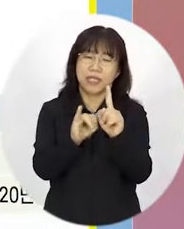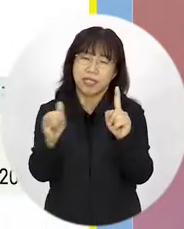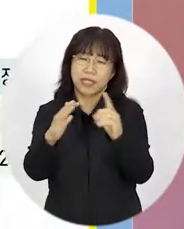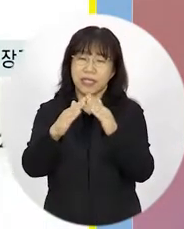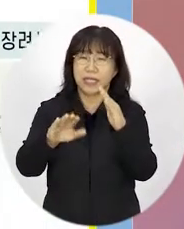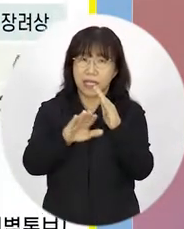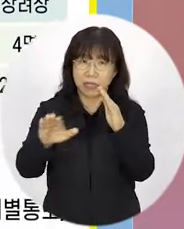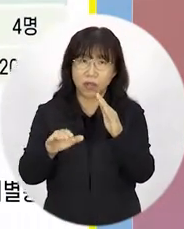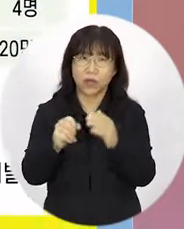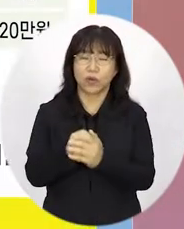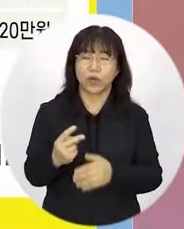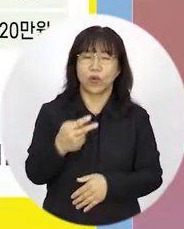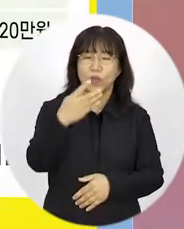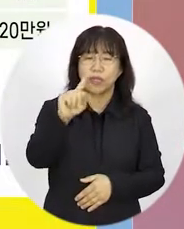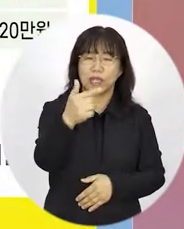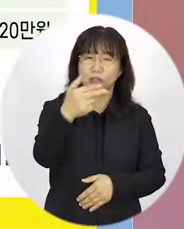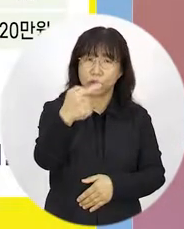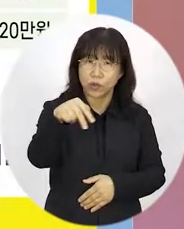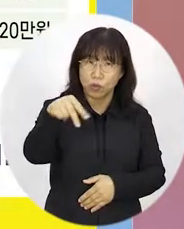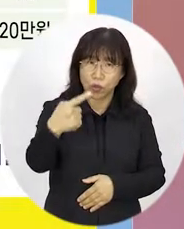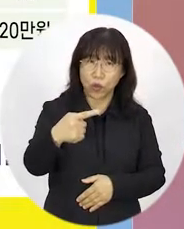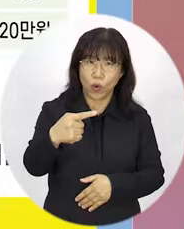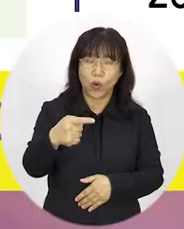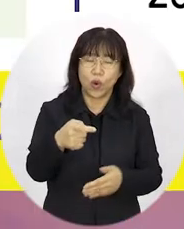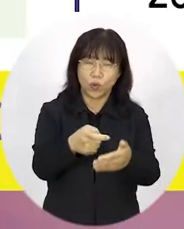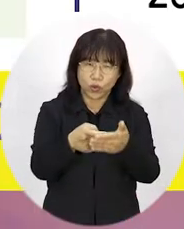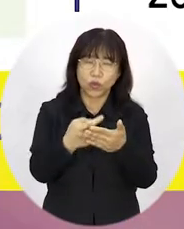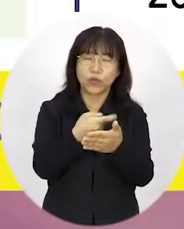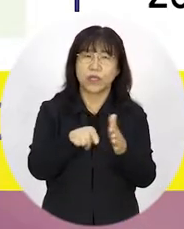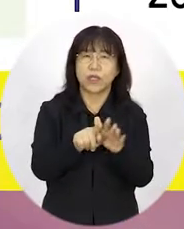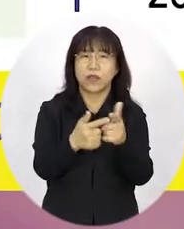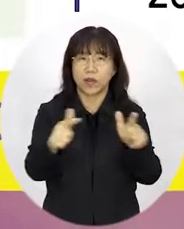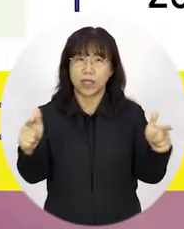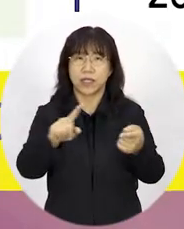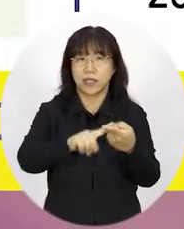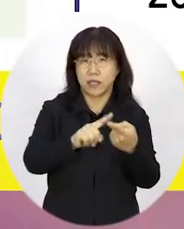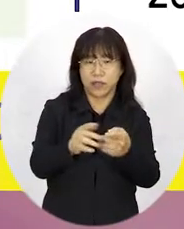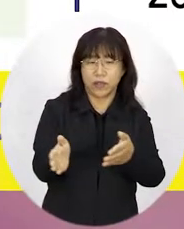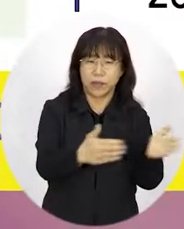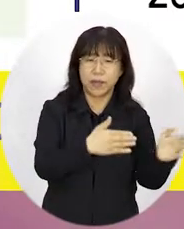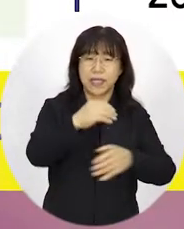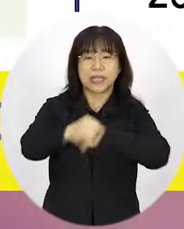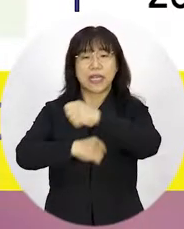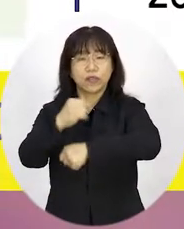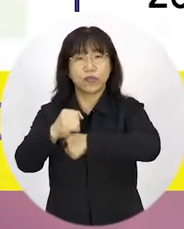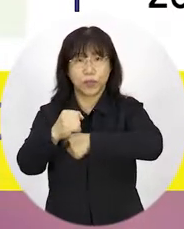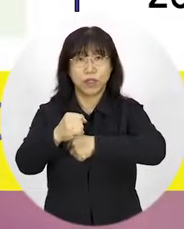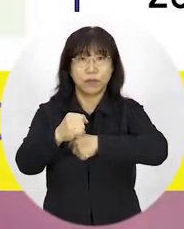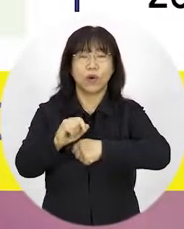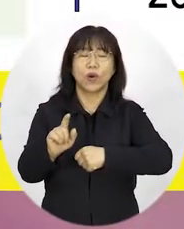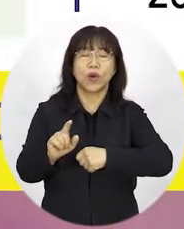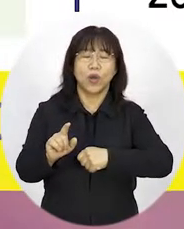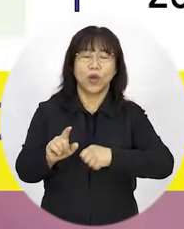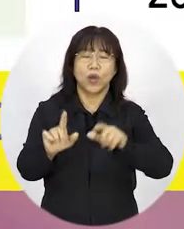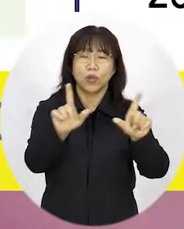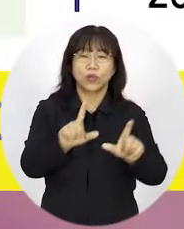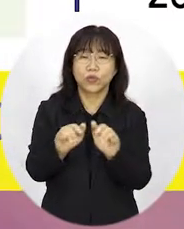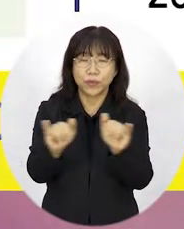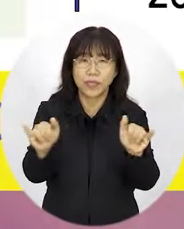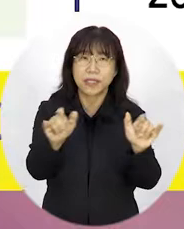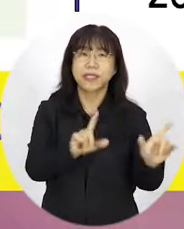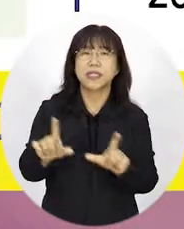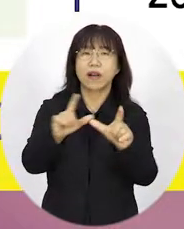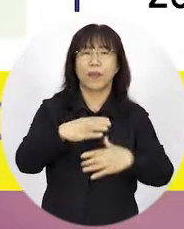및 돌봄 강화, 탄소중립 실현 아이디어 등 4가지 주제입니다. 자유주제는 구민생활 편익 증진